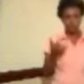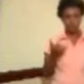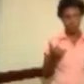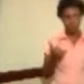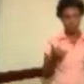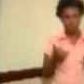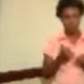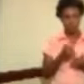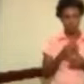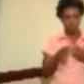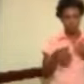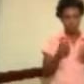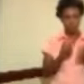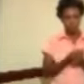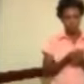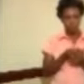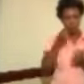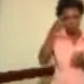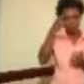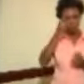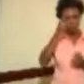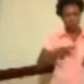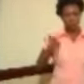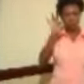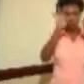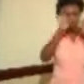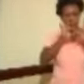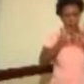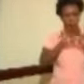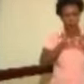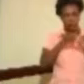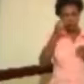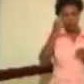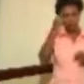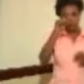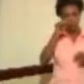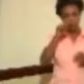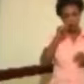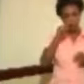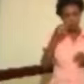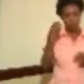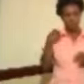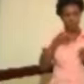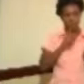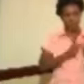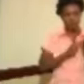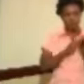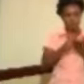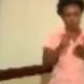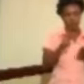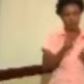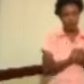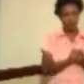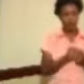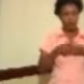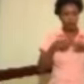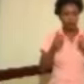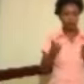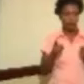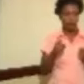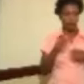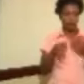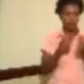une section qui est extrêmement importante, qui a une dimension technique, professionnelle là-dedans, mais qui gagne